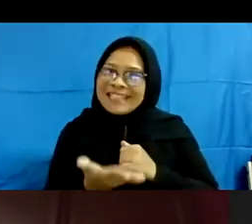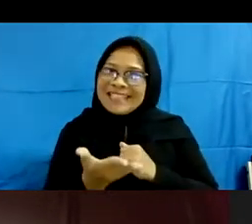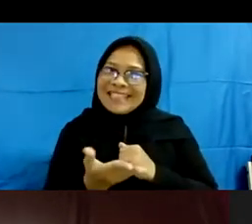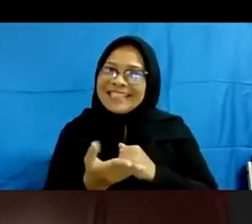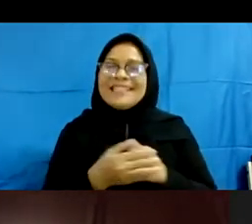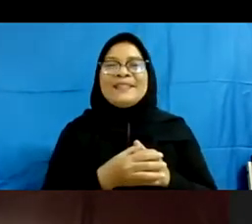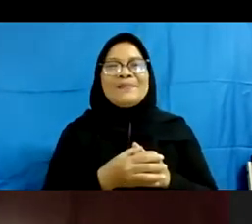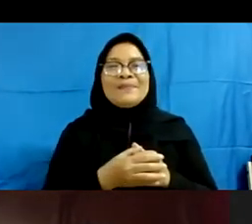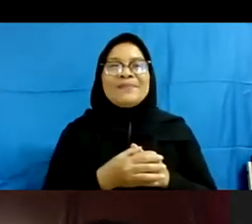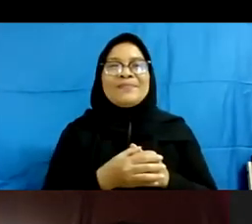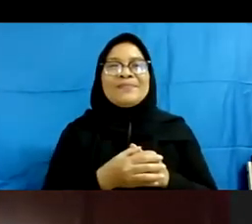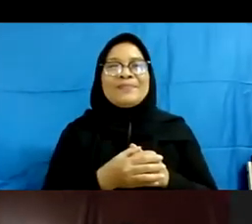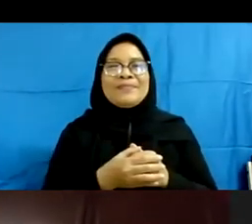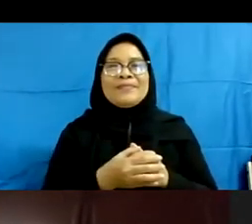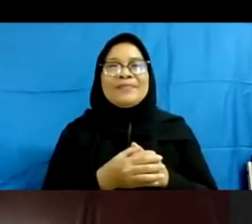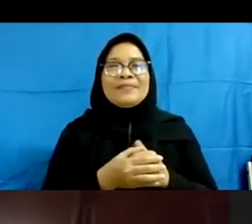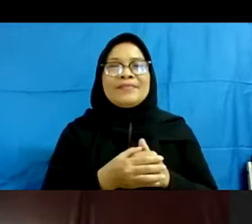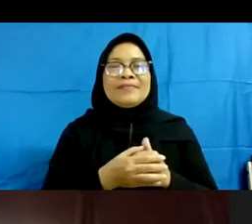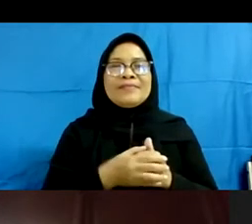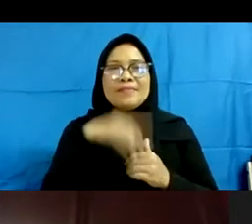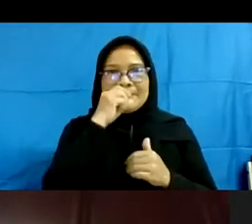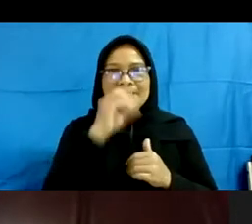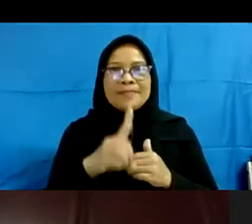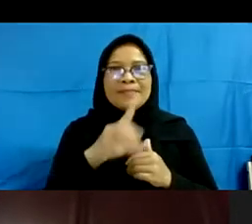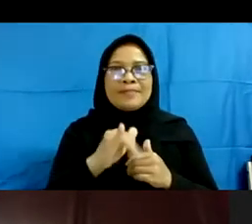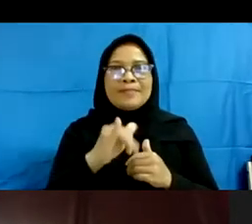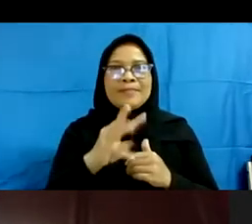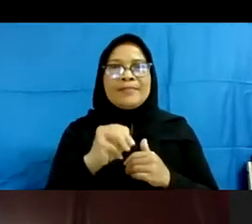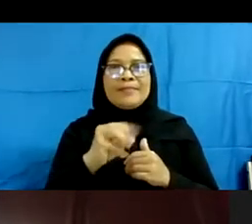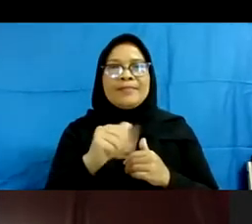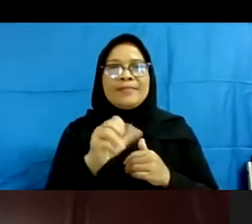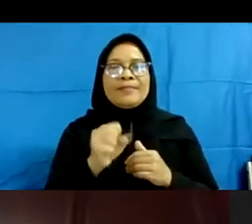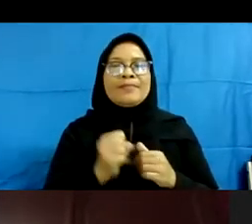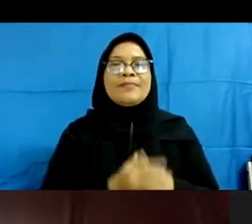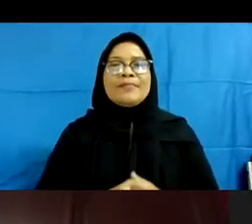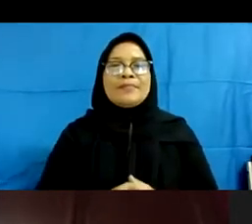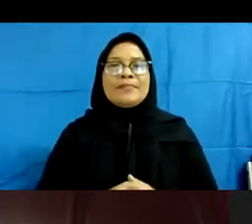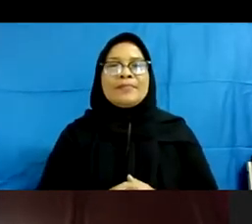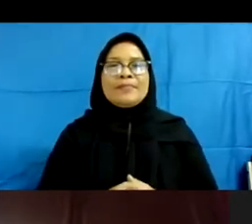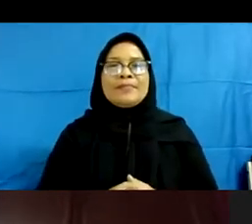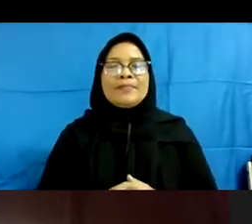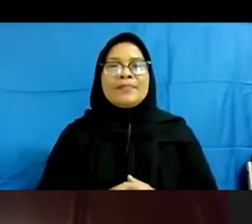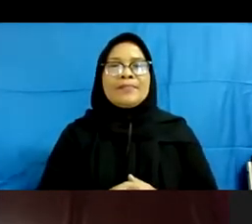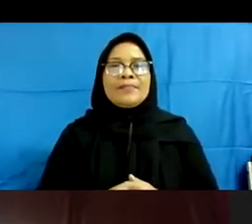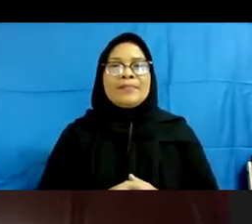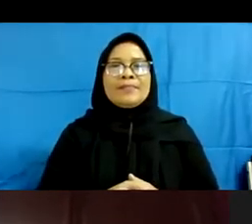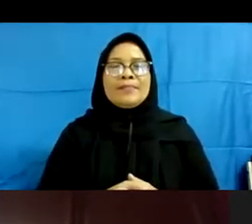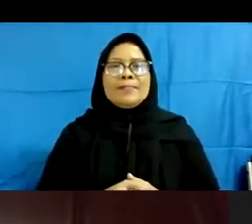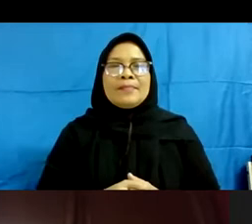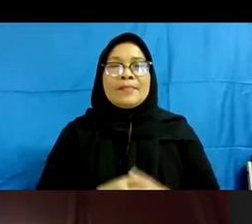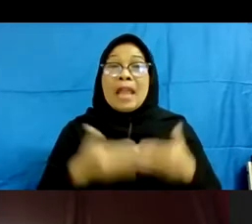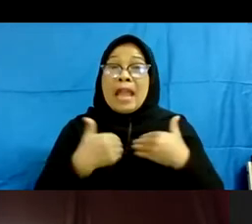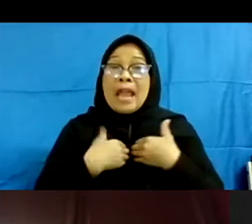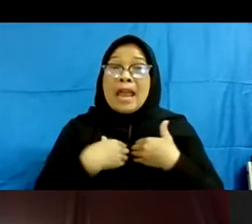menit, Bu Direktur atau Pak Isap atau mungkin Mami Ina, ada yang